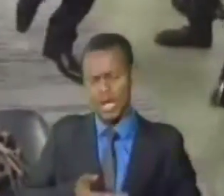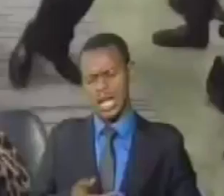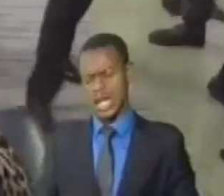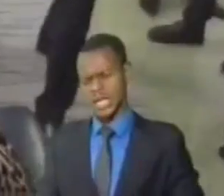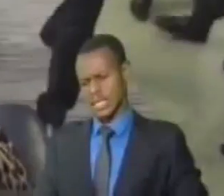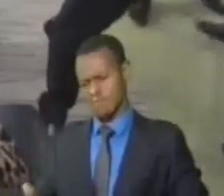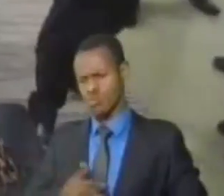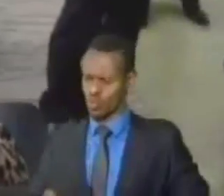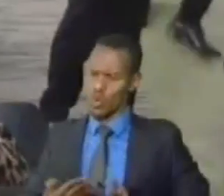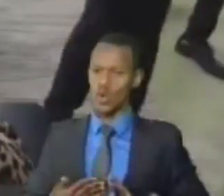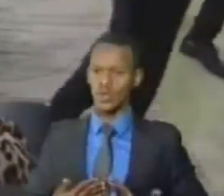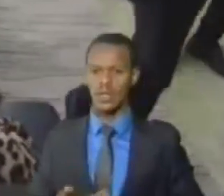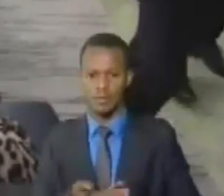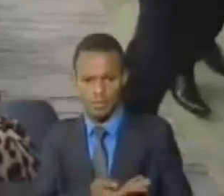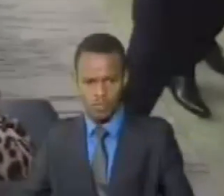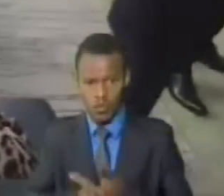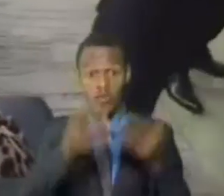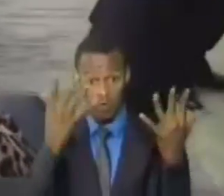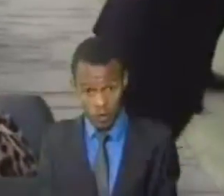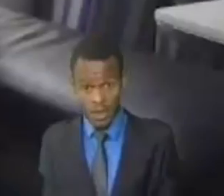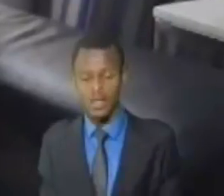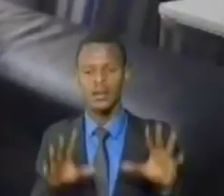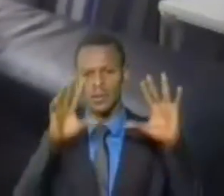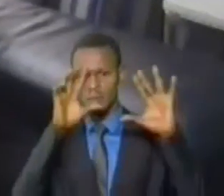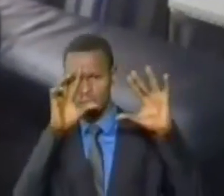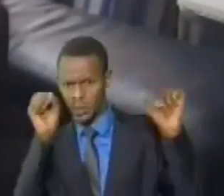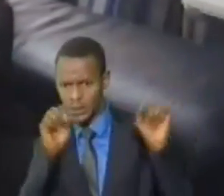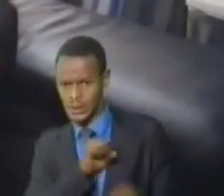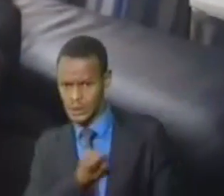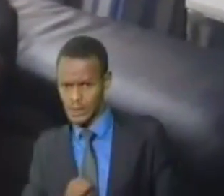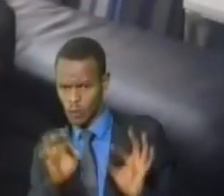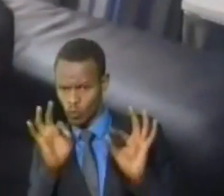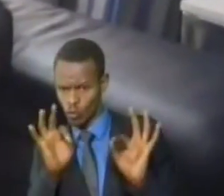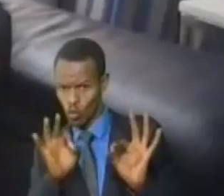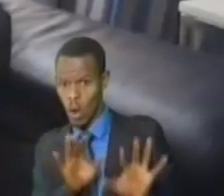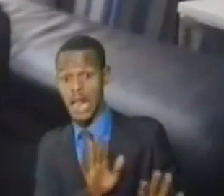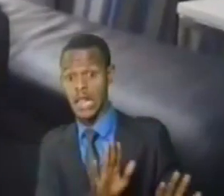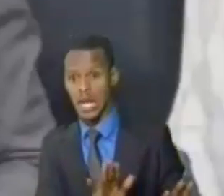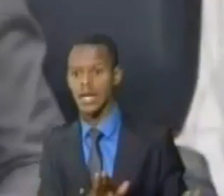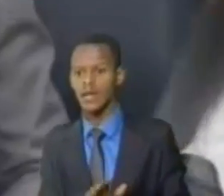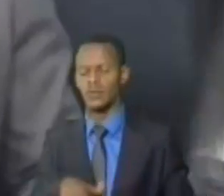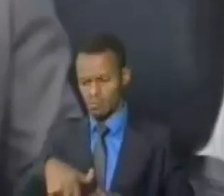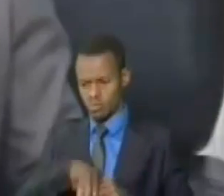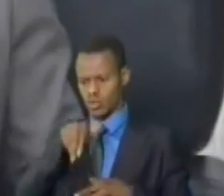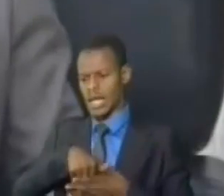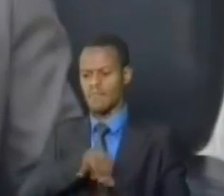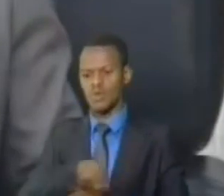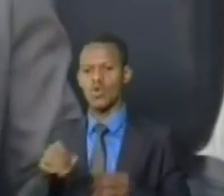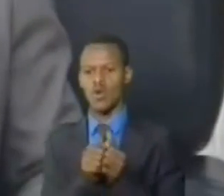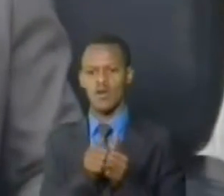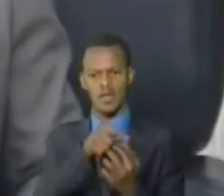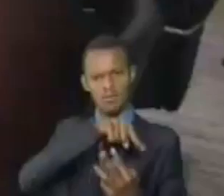la remise reprise, l'actuel président du Sénat, l'honorable Mamboléo, a pris possession de son bureau de travail. Cette cérémonie